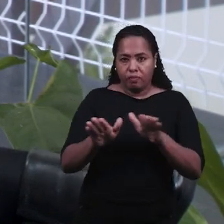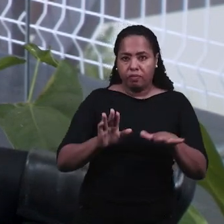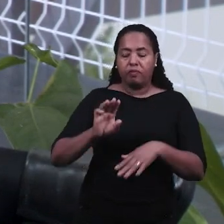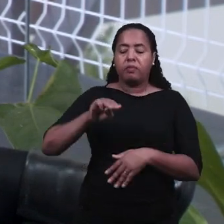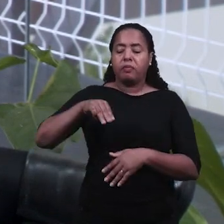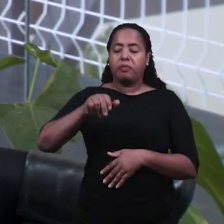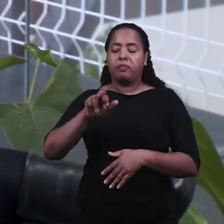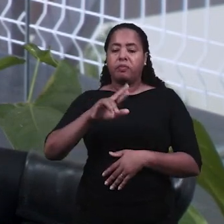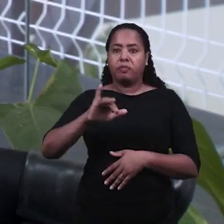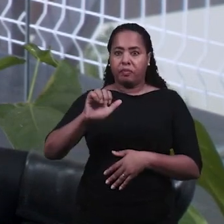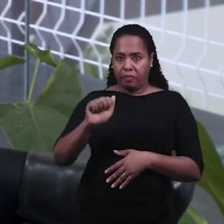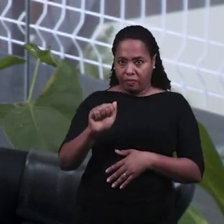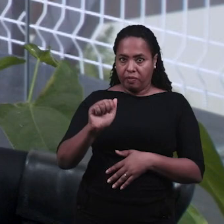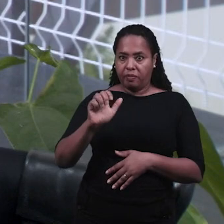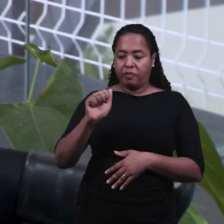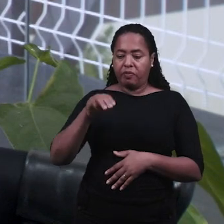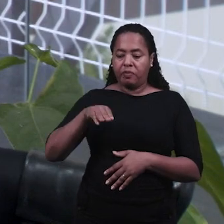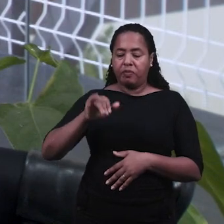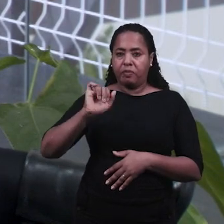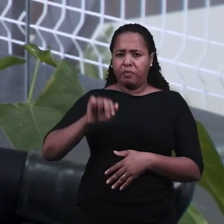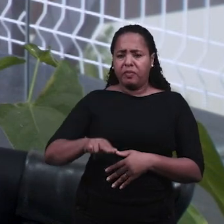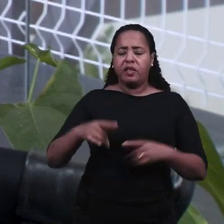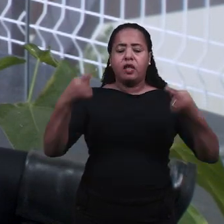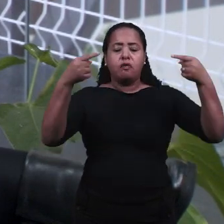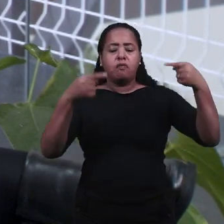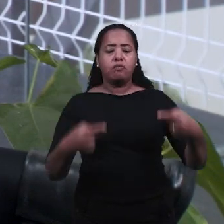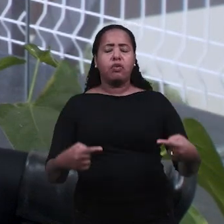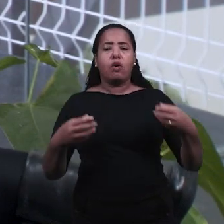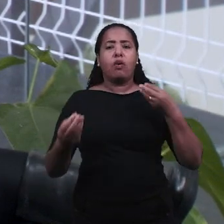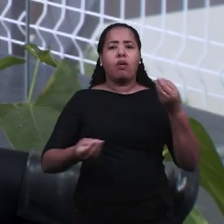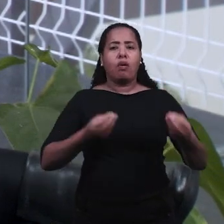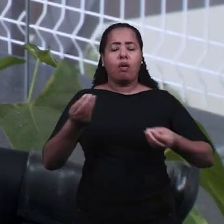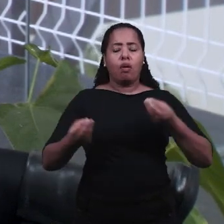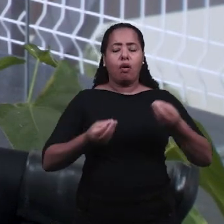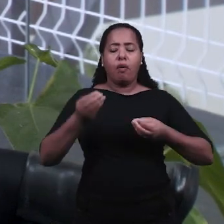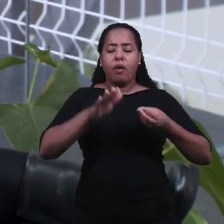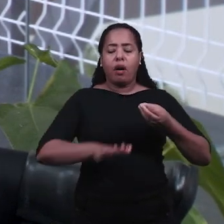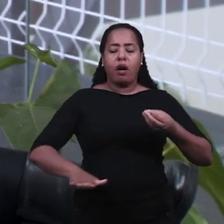docteur Amin nous parlera sur tous les défis pour